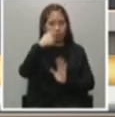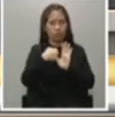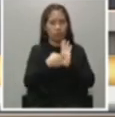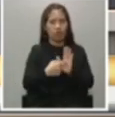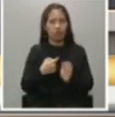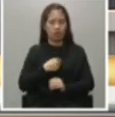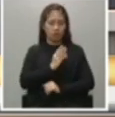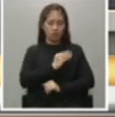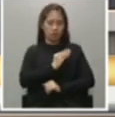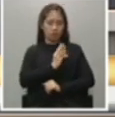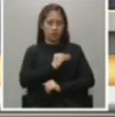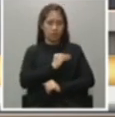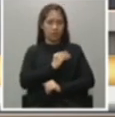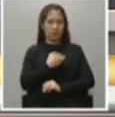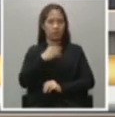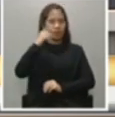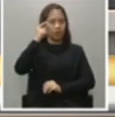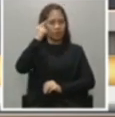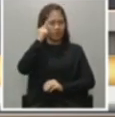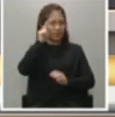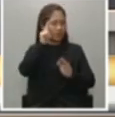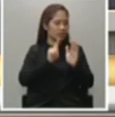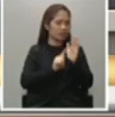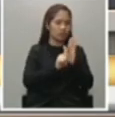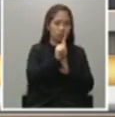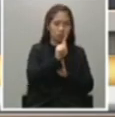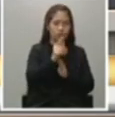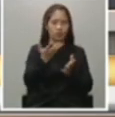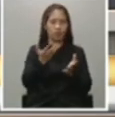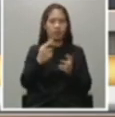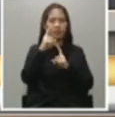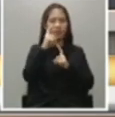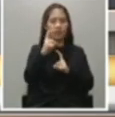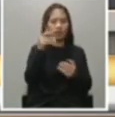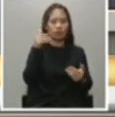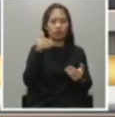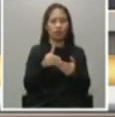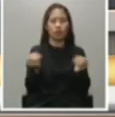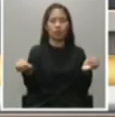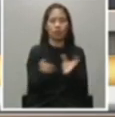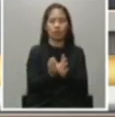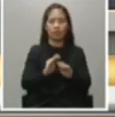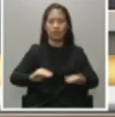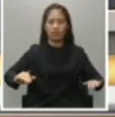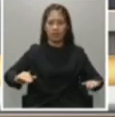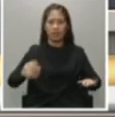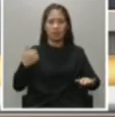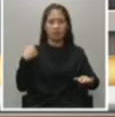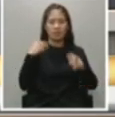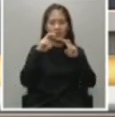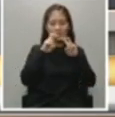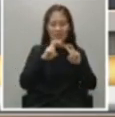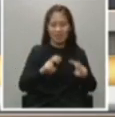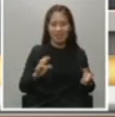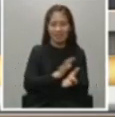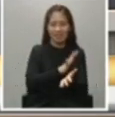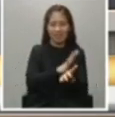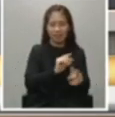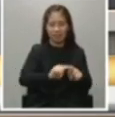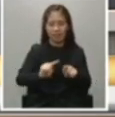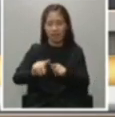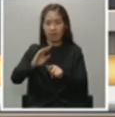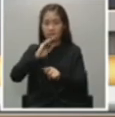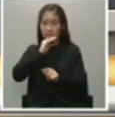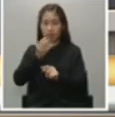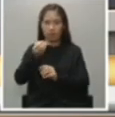รคหัวใจโรคความดันโลหิตสูงและอันตรายต่อเด็กผลการวิจัยหลายฉบับระบุว่าหากได้รับสารอย่างต่อเ